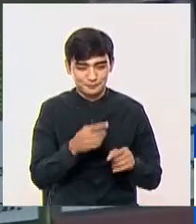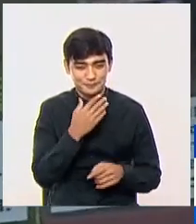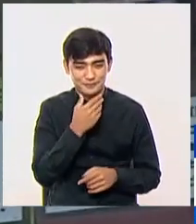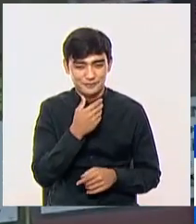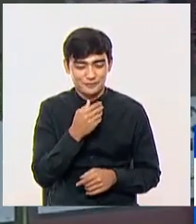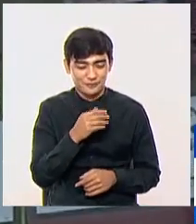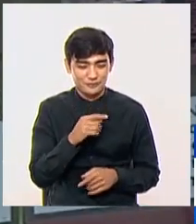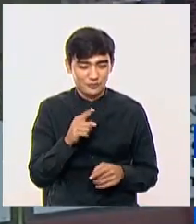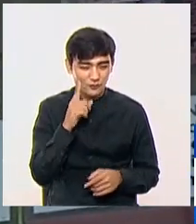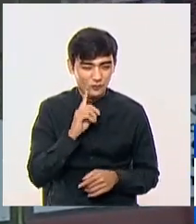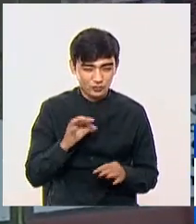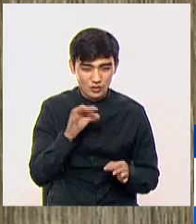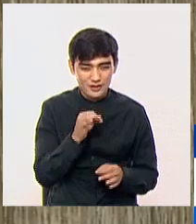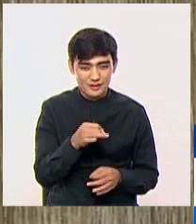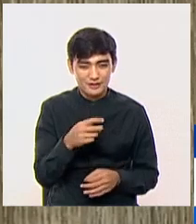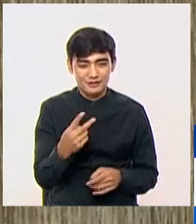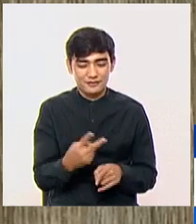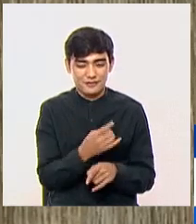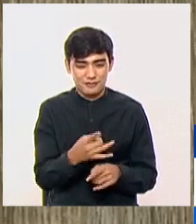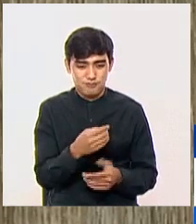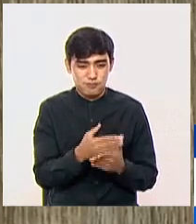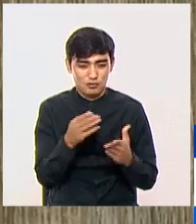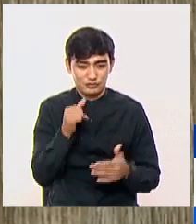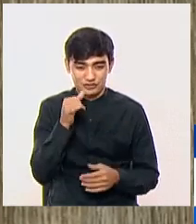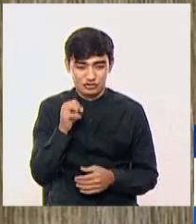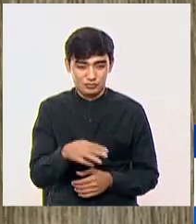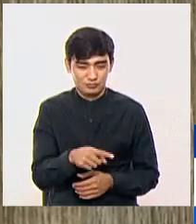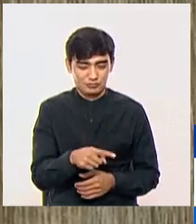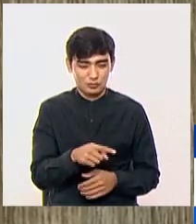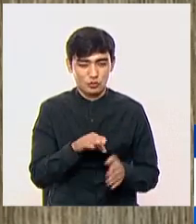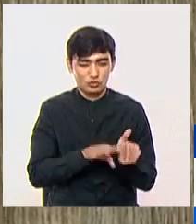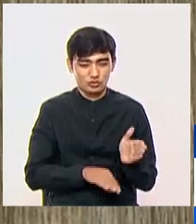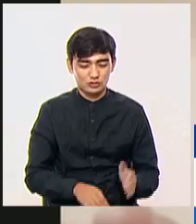в электронных сигаретах в 2,5 раз превышает текущий стандарт.